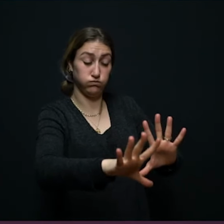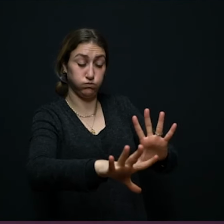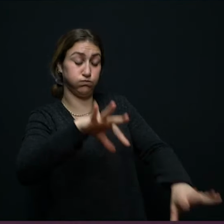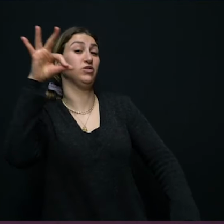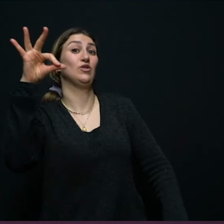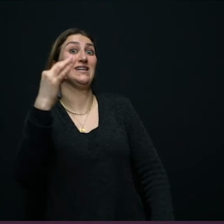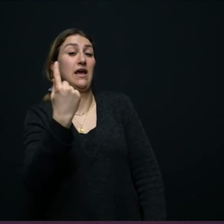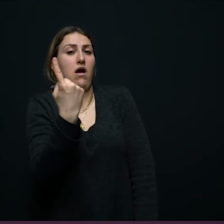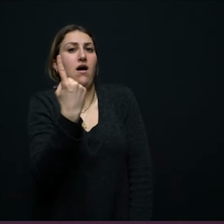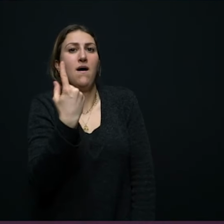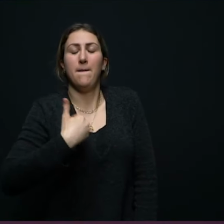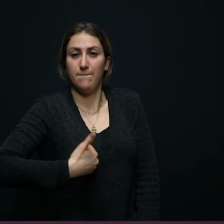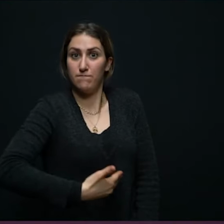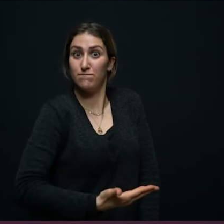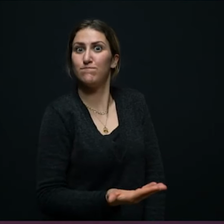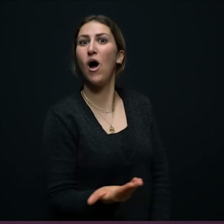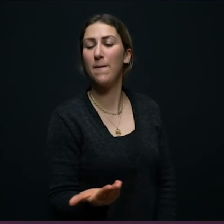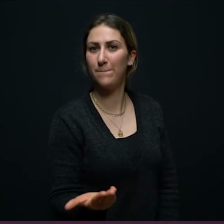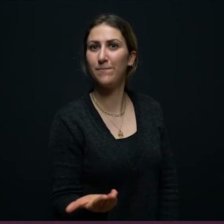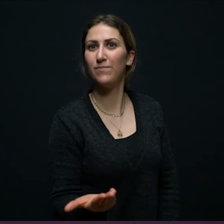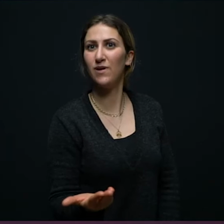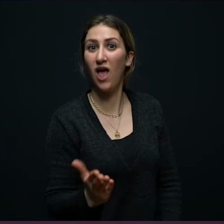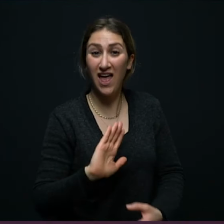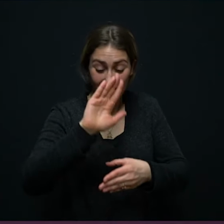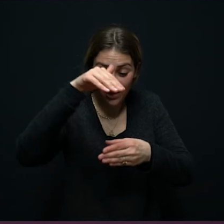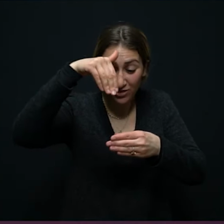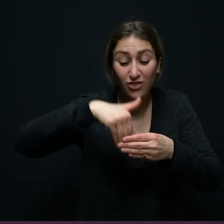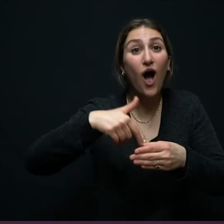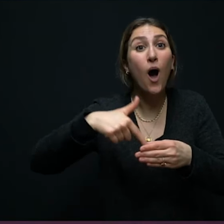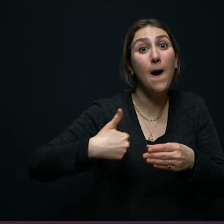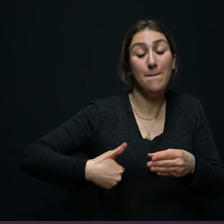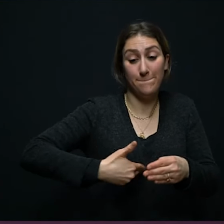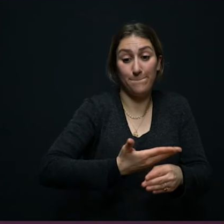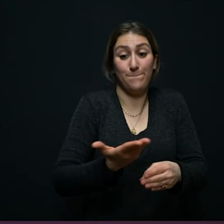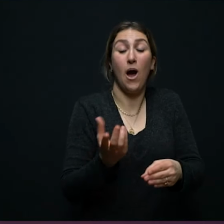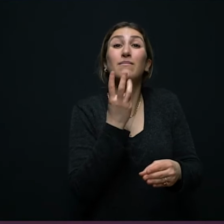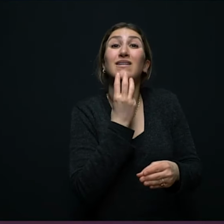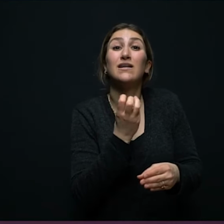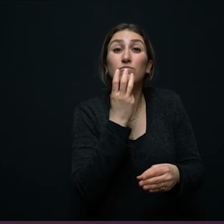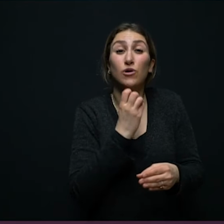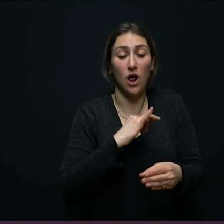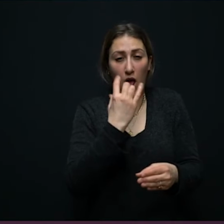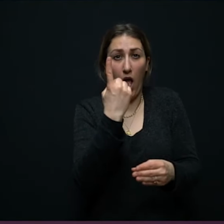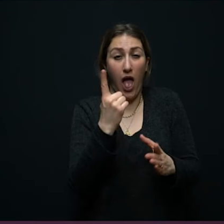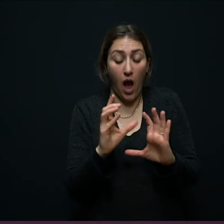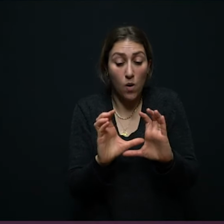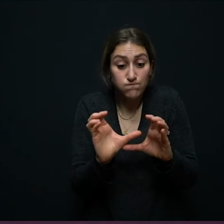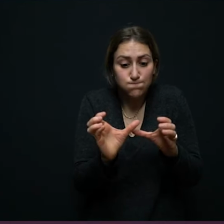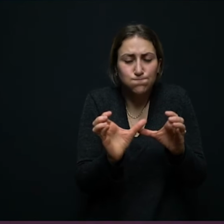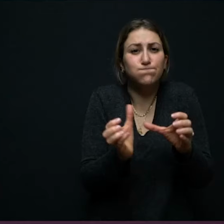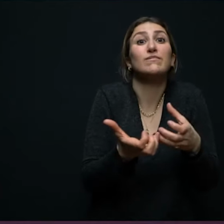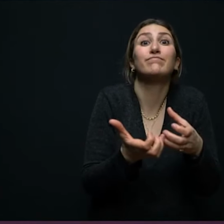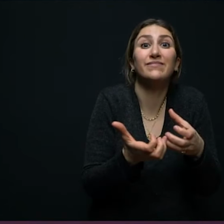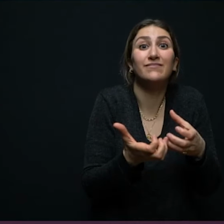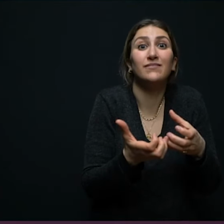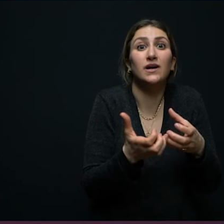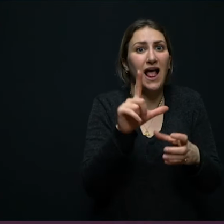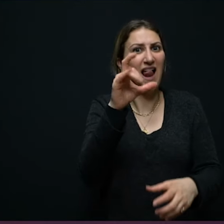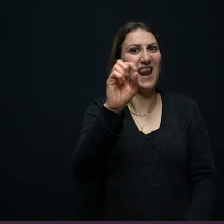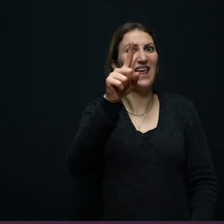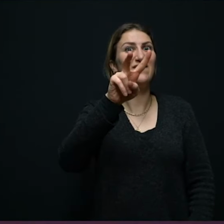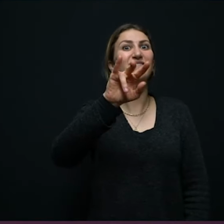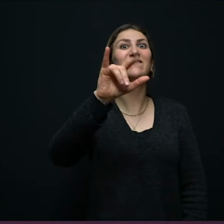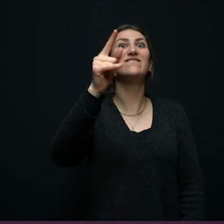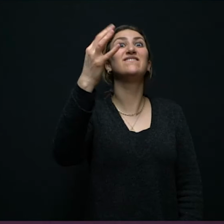dieu au sein de cette nation il ya une tribu qui a été choisi pour ce dieu les lévites au sein des lévites dieu va